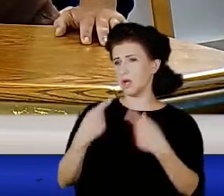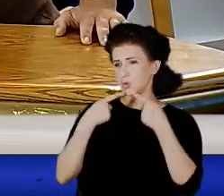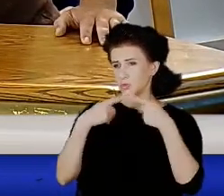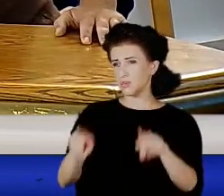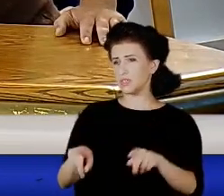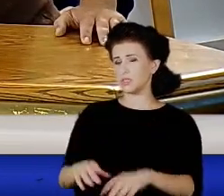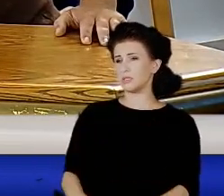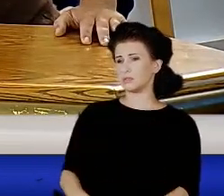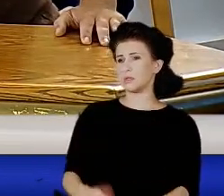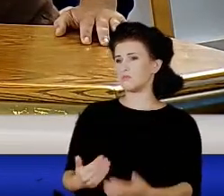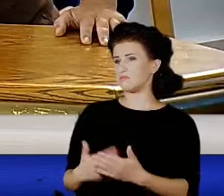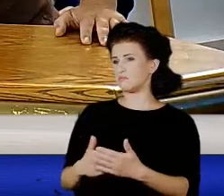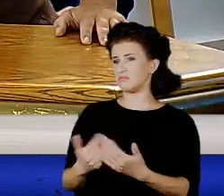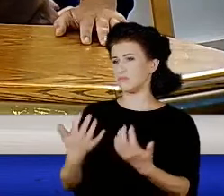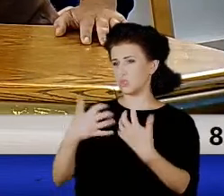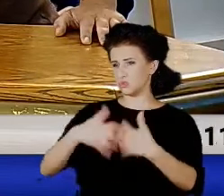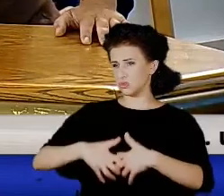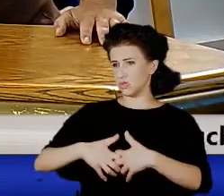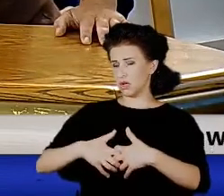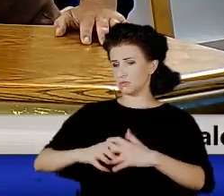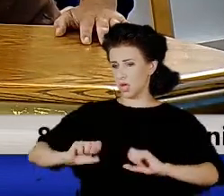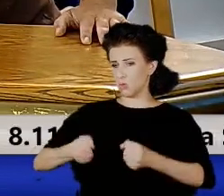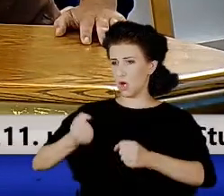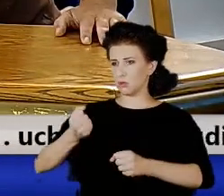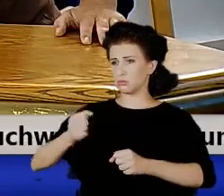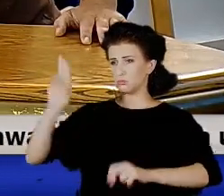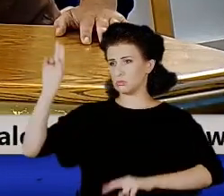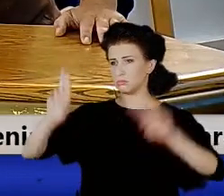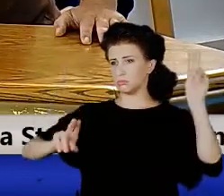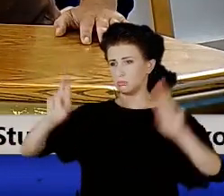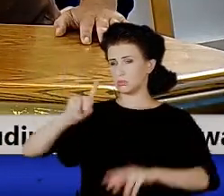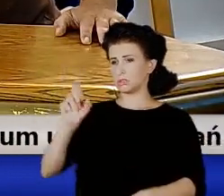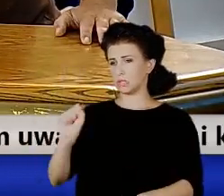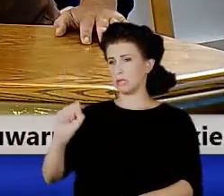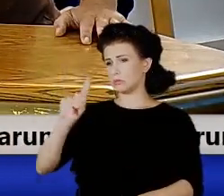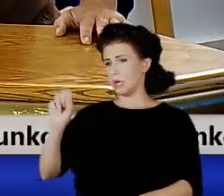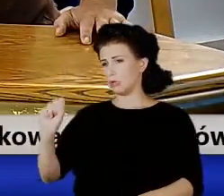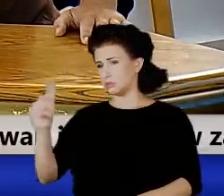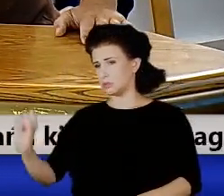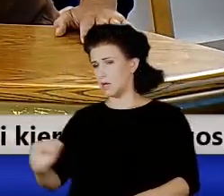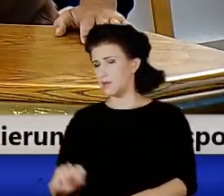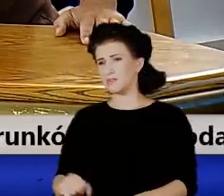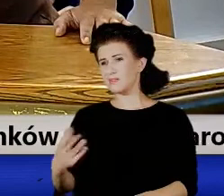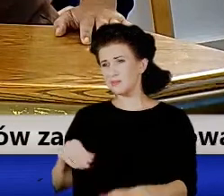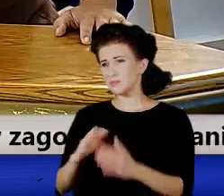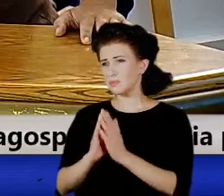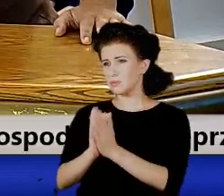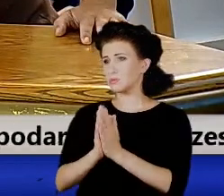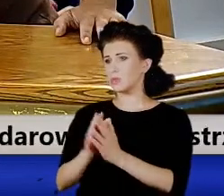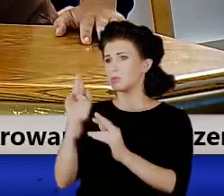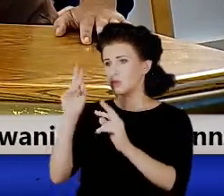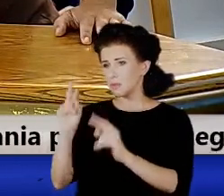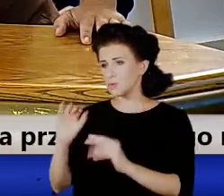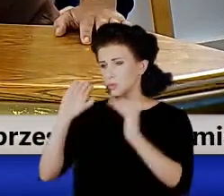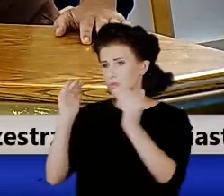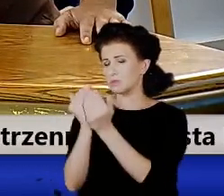bądźmy maszynkami do przyklepywania propozycji, tylko pochylcie się Państwo nad tymi poprawkami, zapoznajcie się z